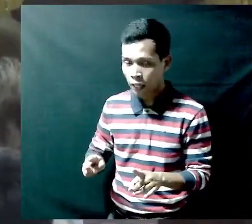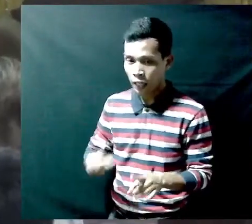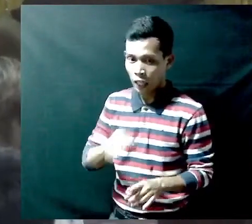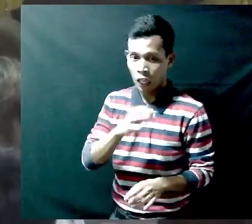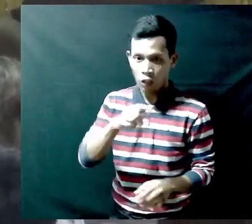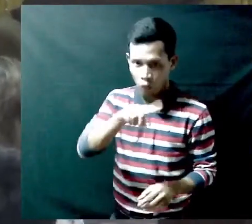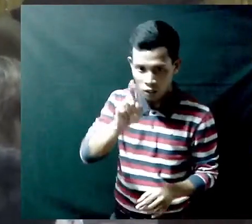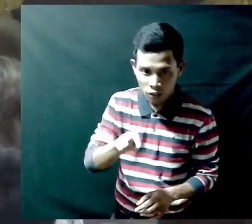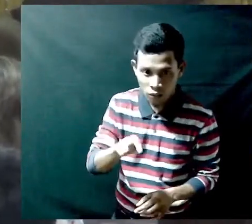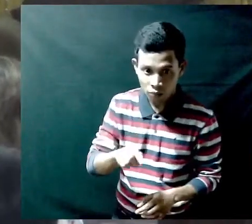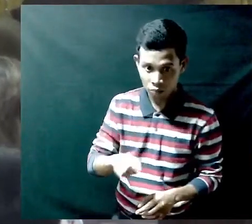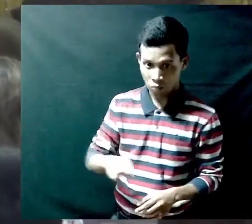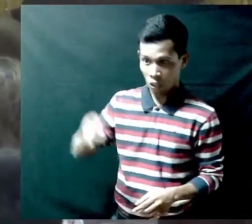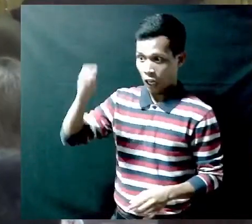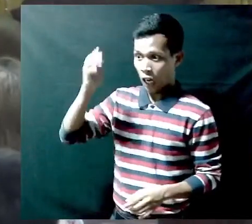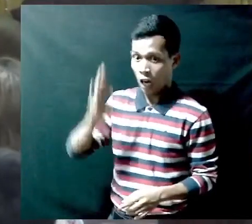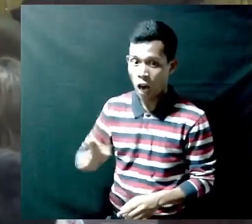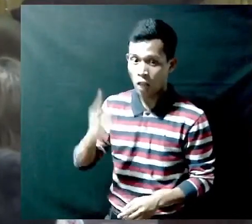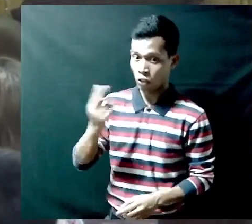ang gumagamit sa Kanya?